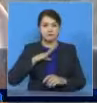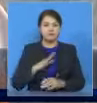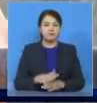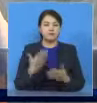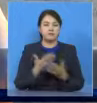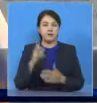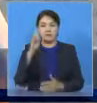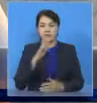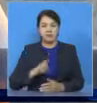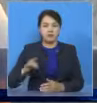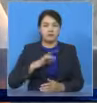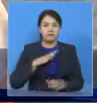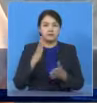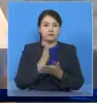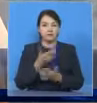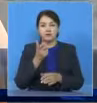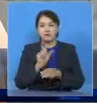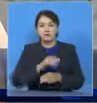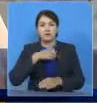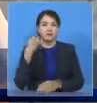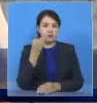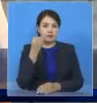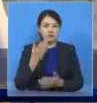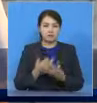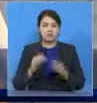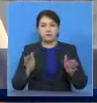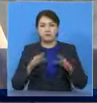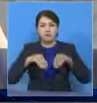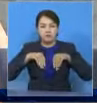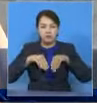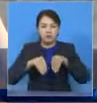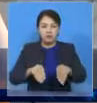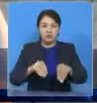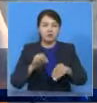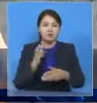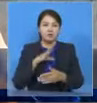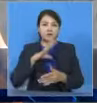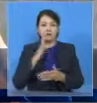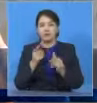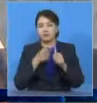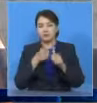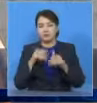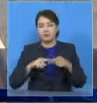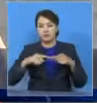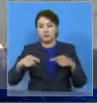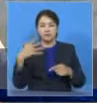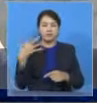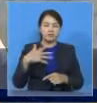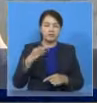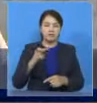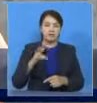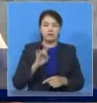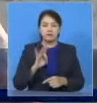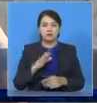кроме того, в Байганинском районе тоже очень интересное место есть. Это пески Акумсагас называется. Длина этих песков более 50